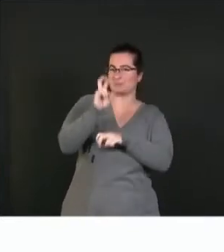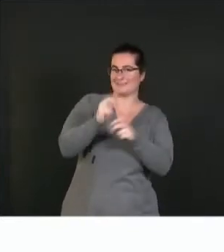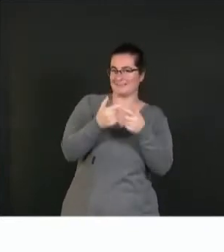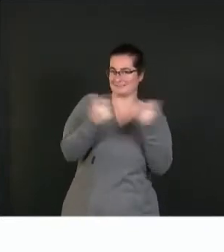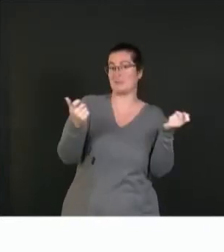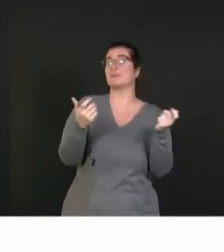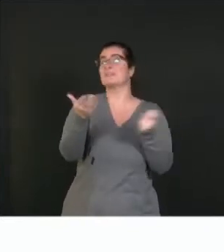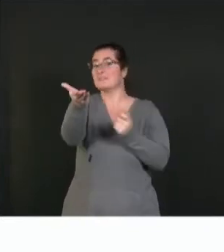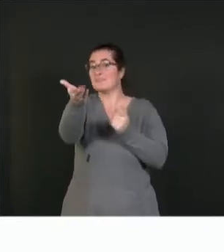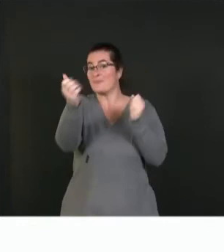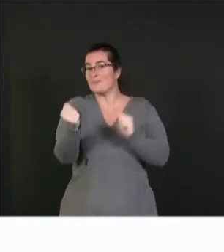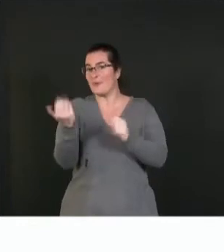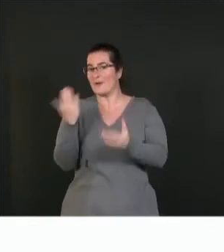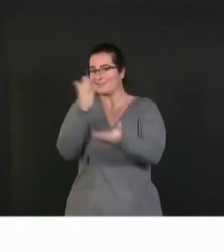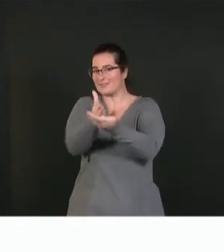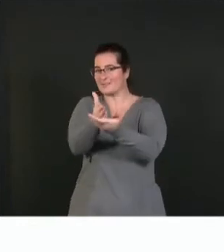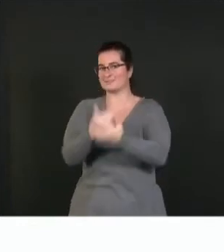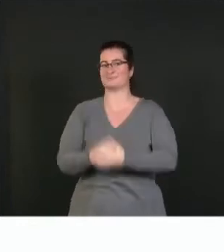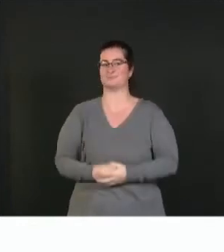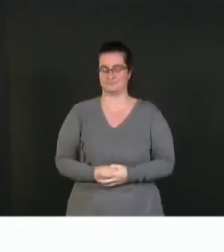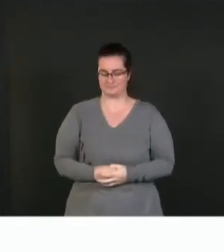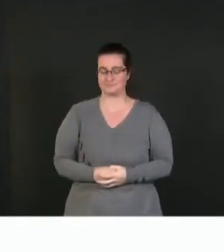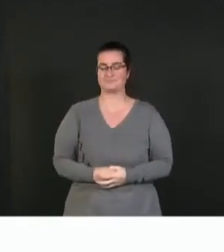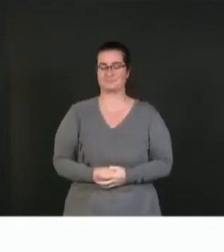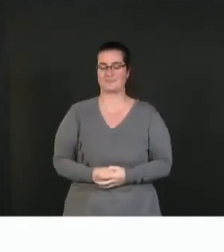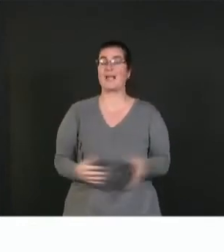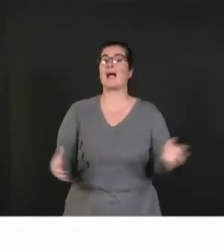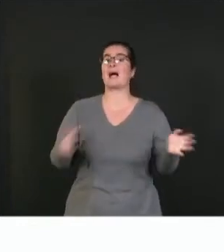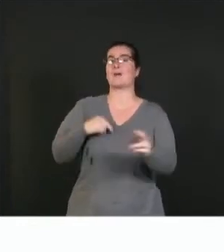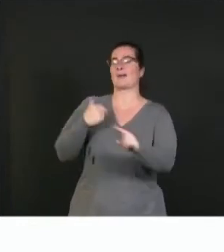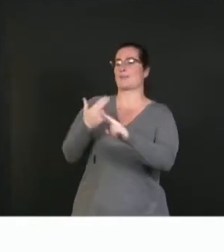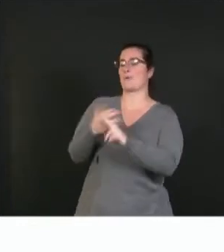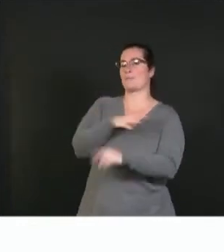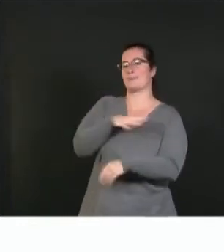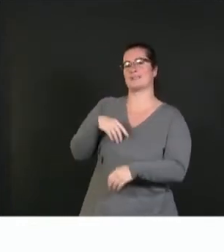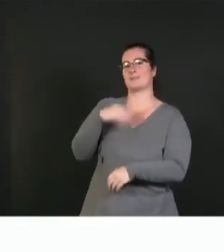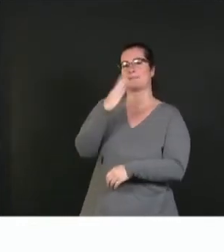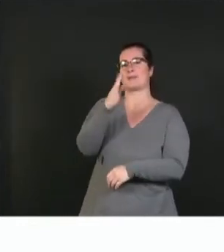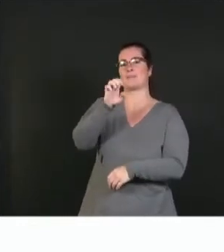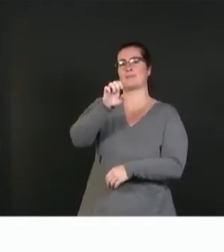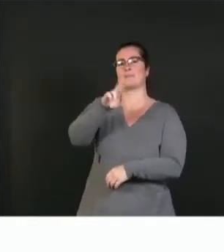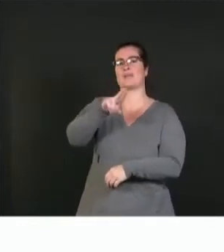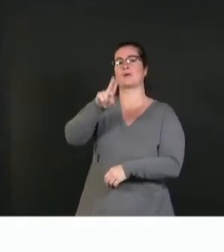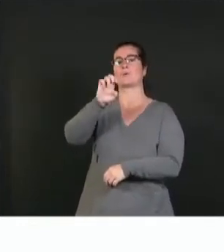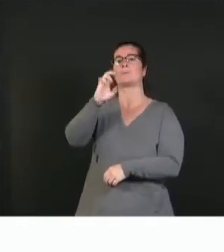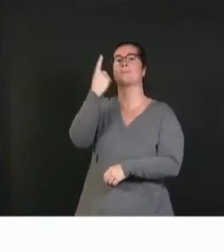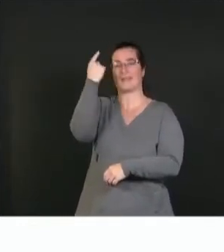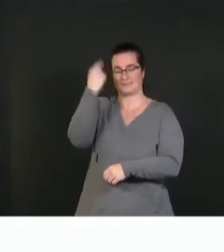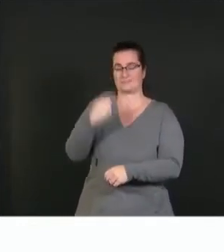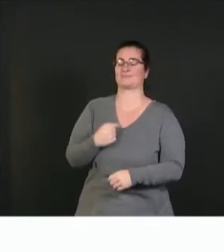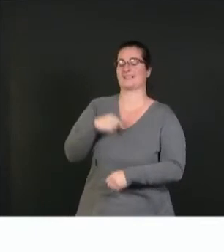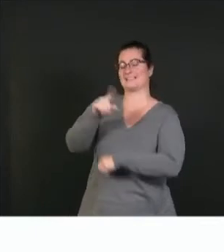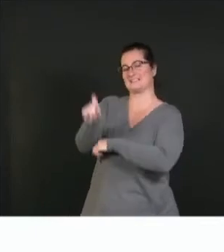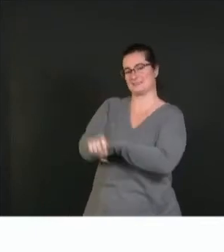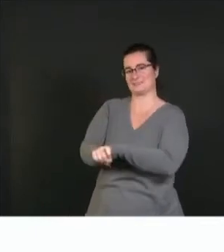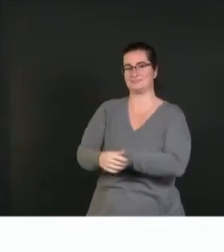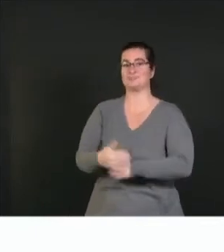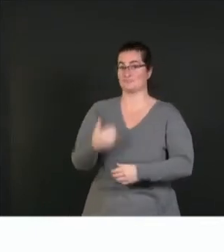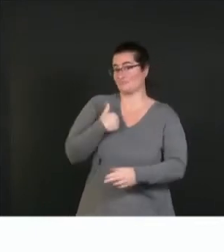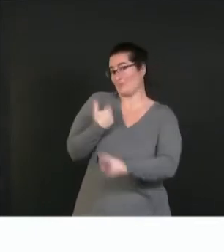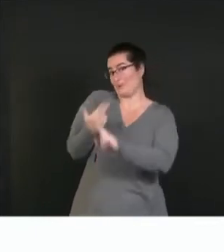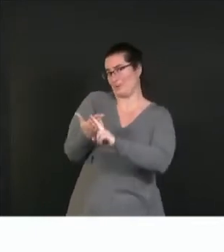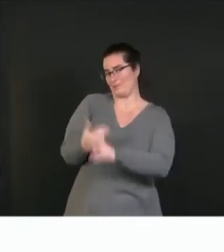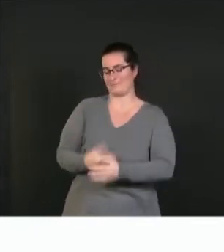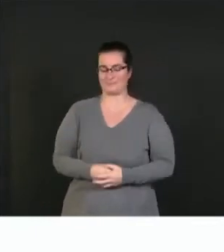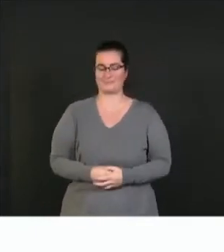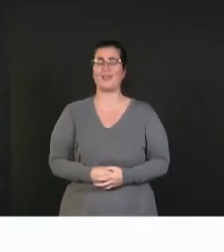permettre de répondre à Madame Bérubé, dont la question est extrêmement juste, et je pense que c'est aussi le lieu de pouvoir regarder les choses avec sincérité, même si je trouve que